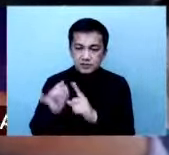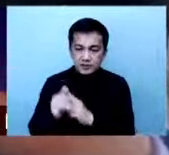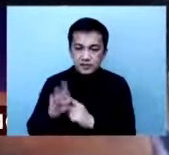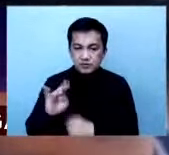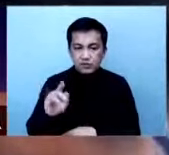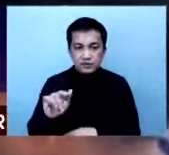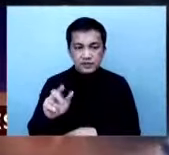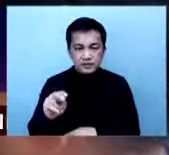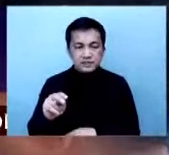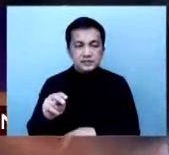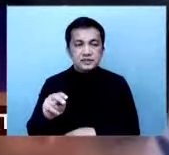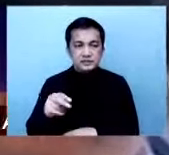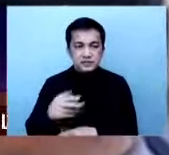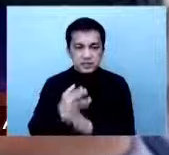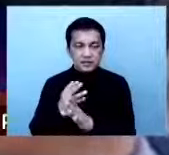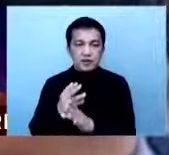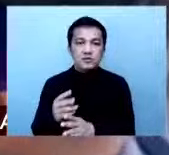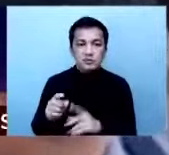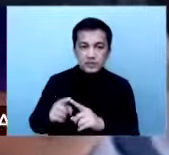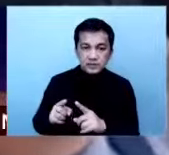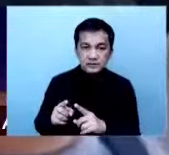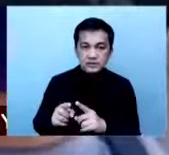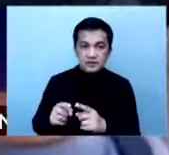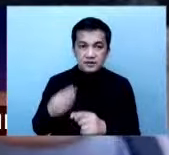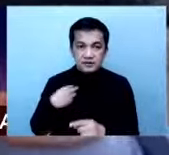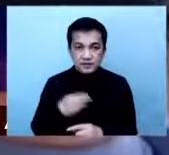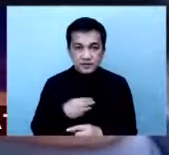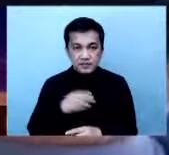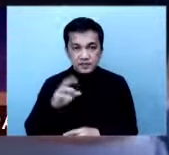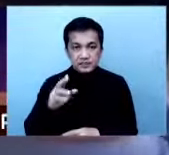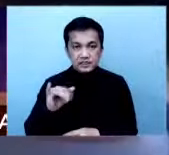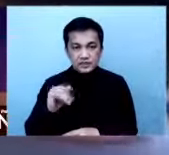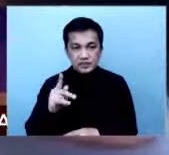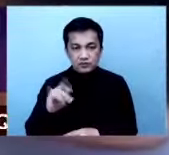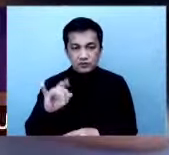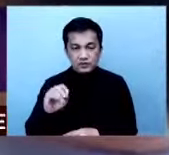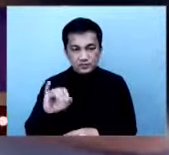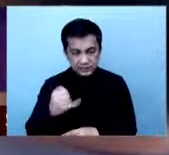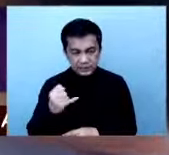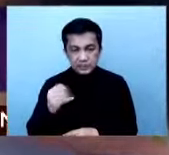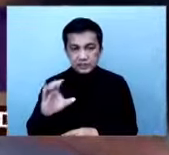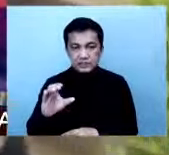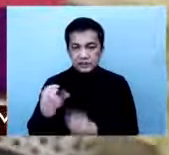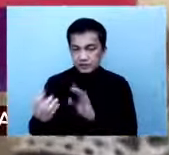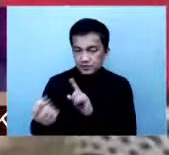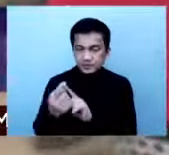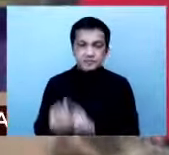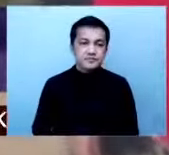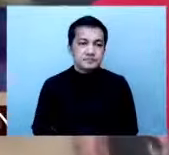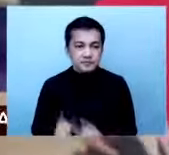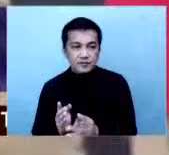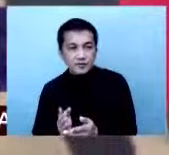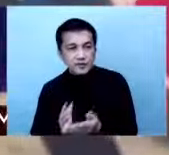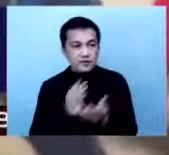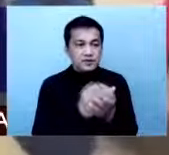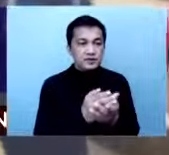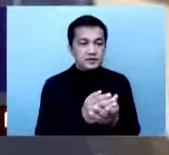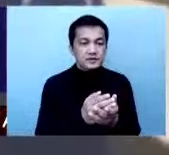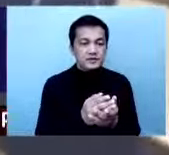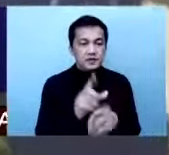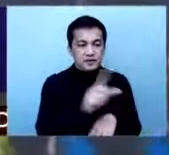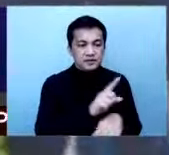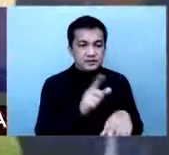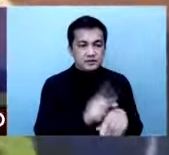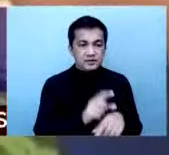Davao City pero tanging mga miembro ng kjc ang sumalubong sa kanila pinan din nila ang ari-arian ng Pastor sa